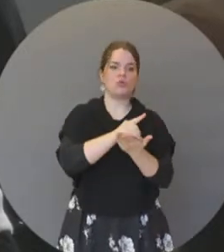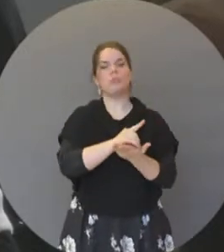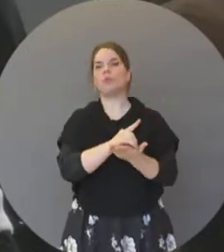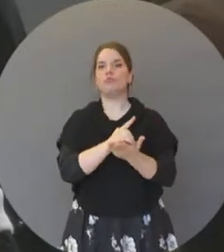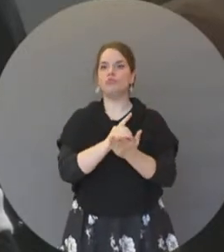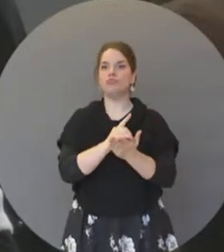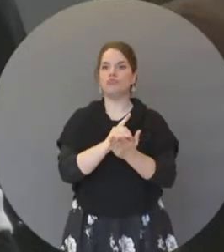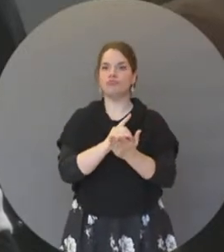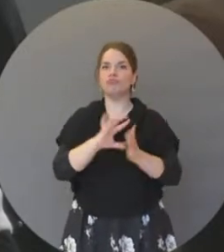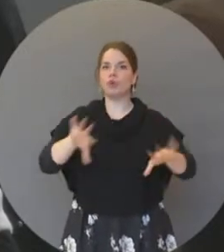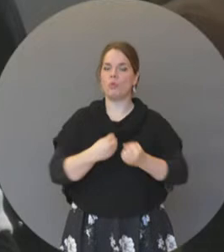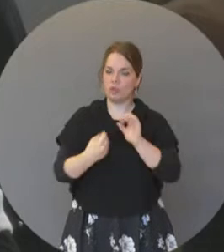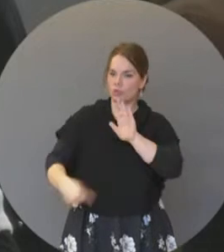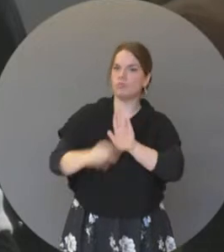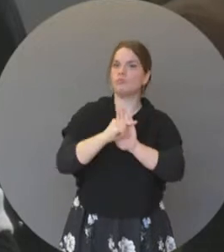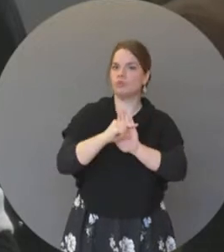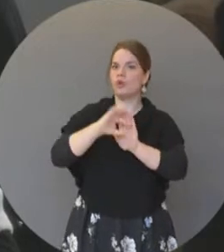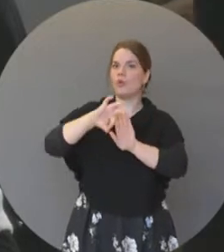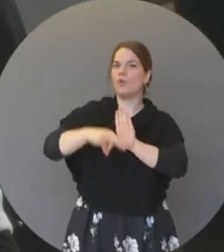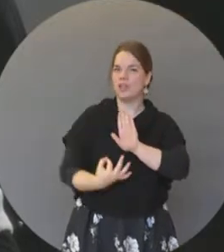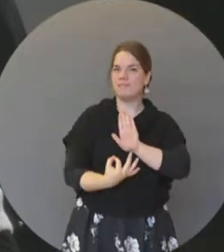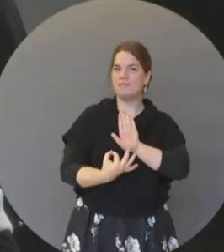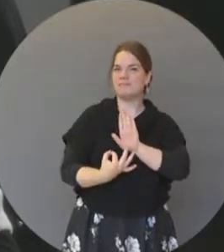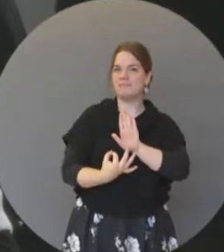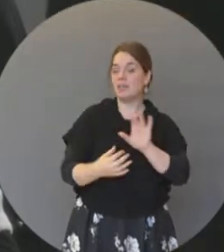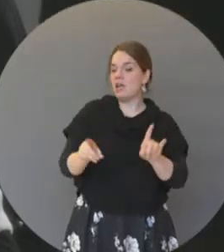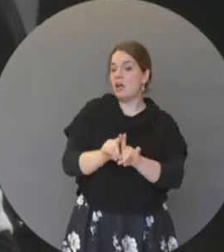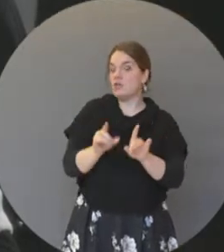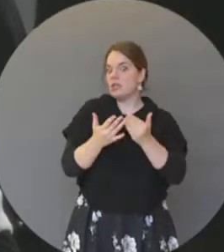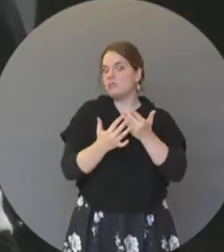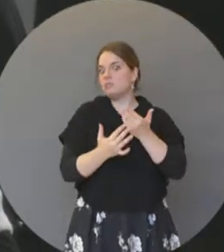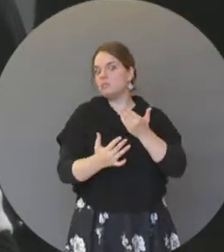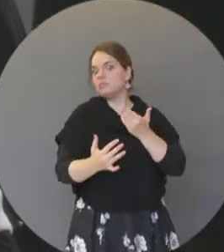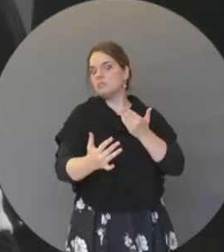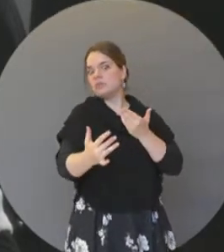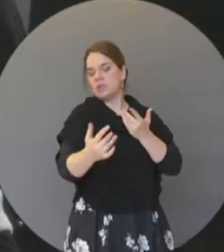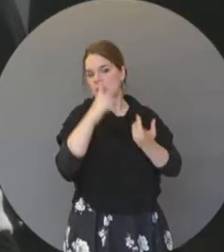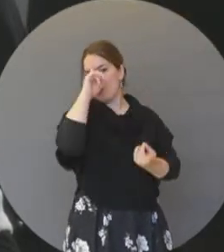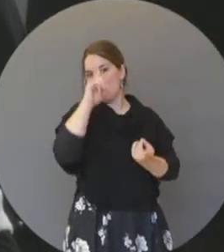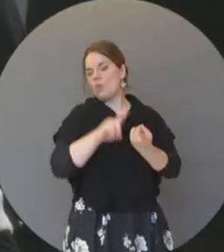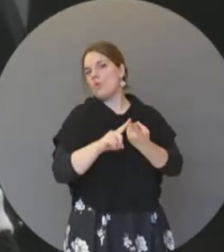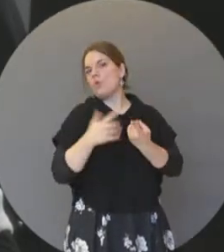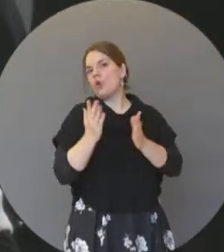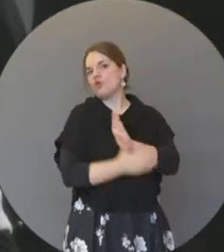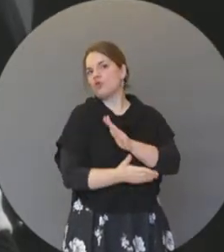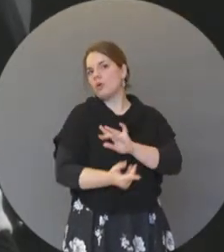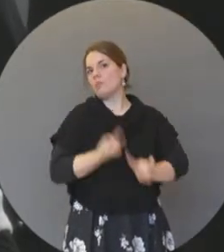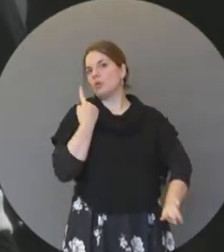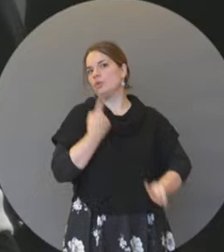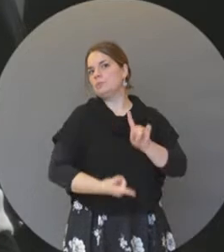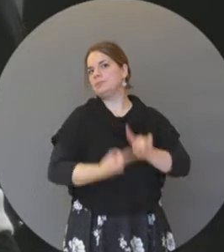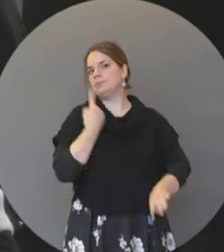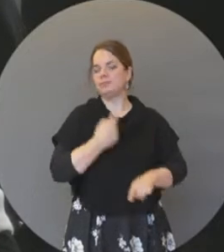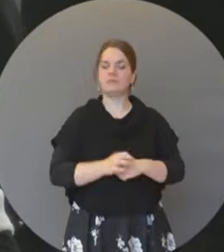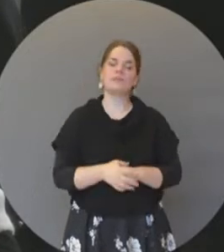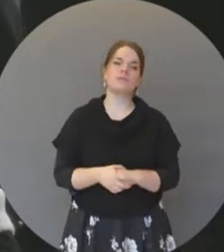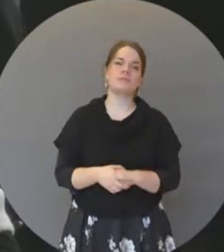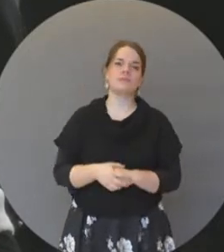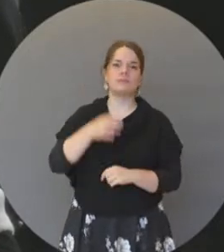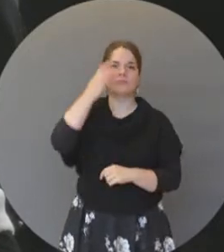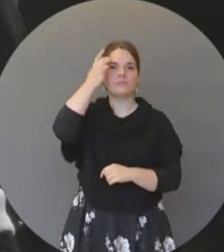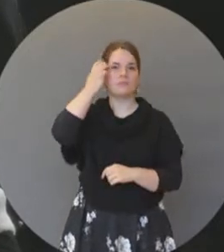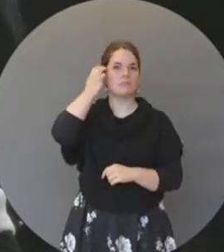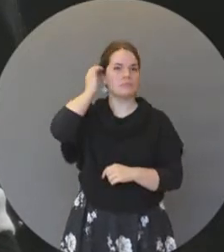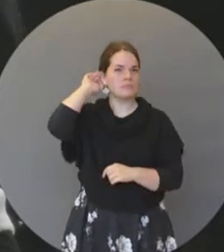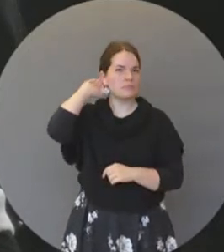de la Seine-Maritime mais aussi au cœur des enjeux à venir en jeu sur lequel la collectivité et à travers